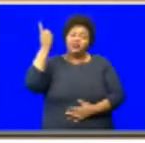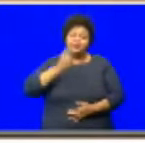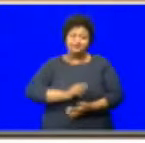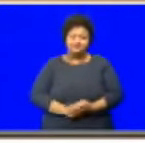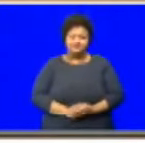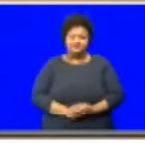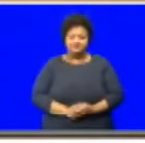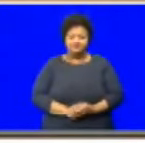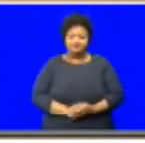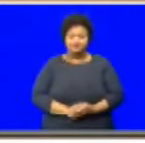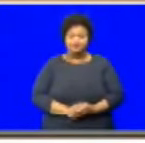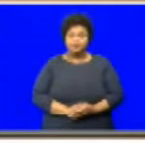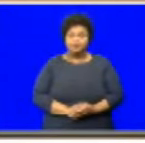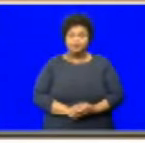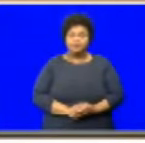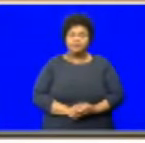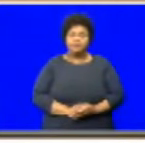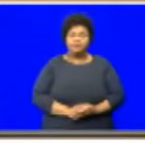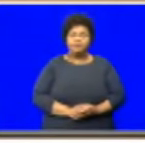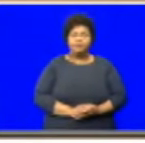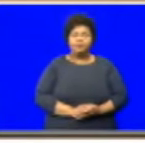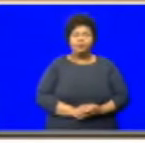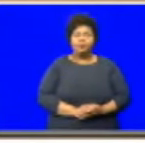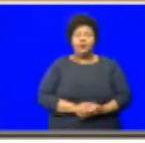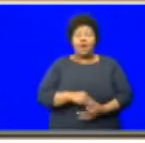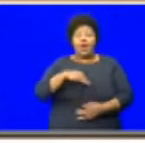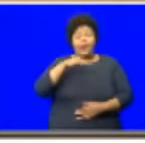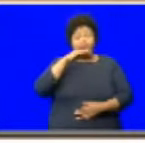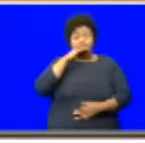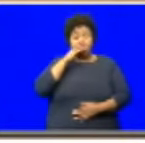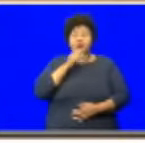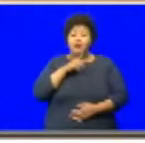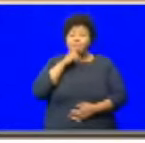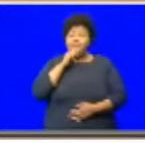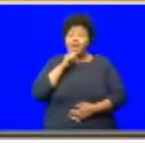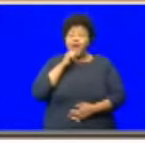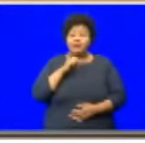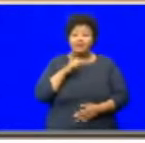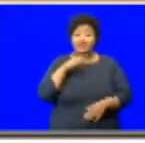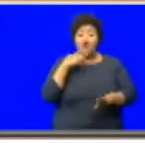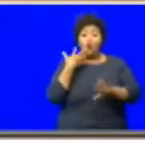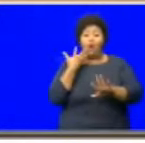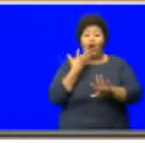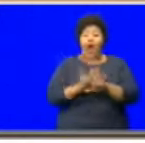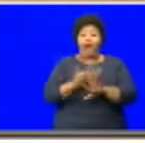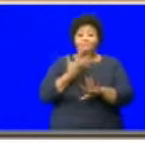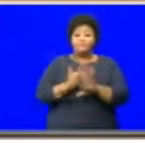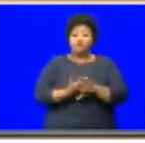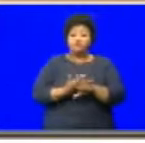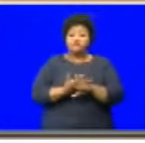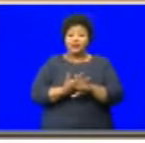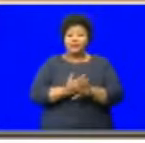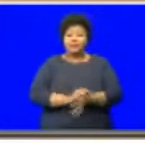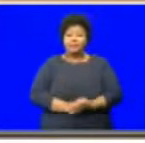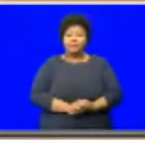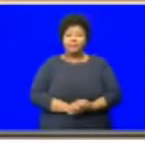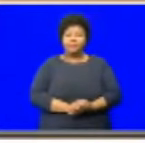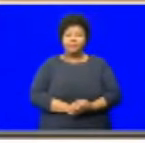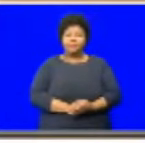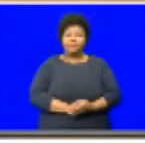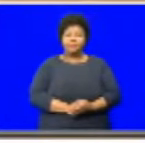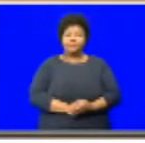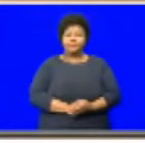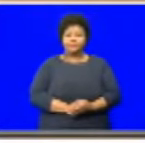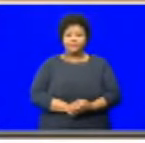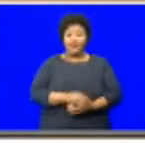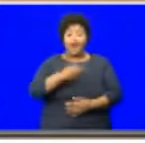Siboneke budlova lobumatima kakhulu nekuhlukubeta kwebantu kulesigigaba lesi lesithi singamaphoyisa